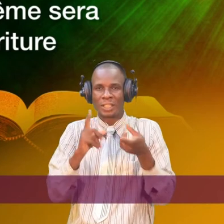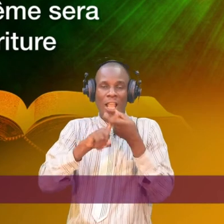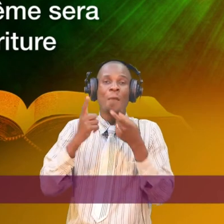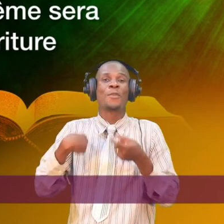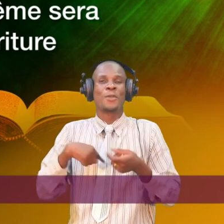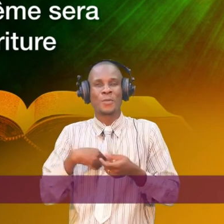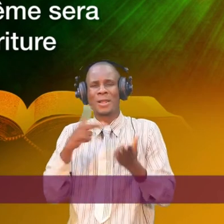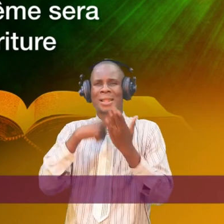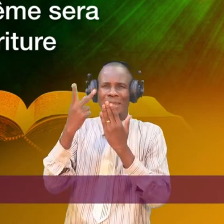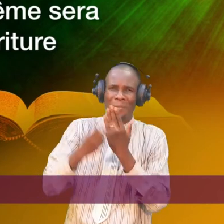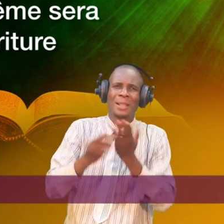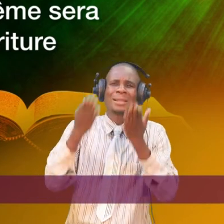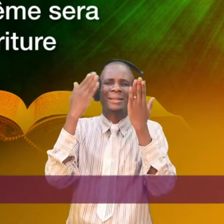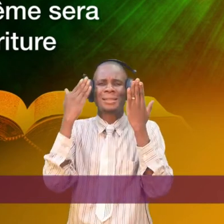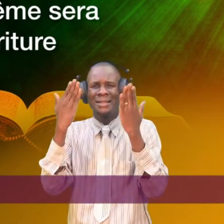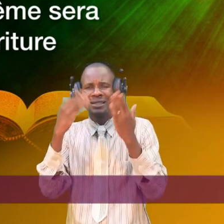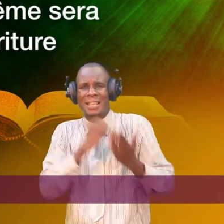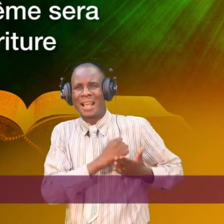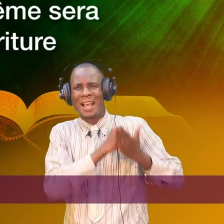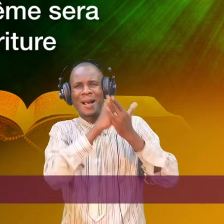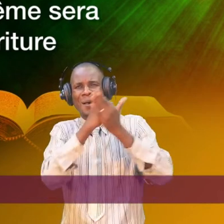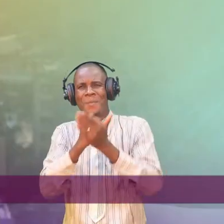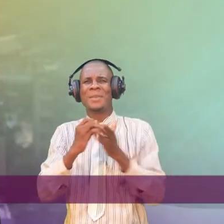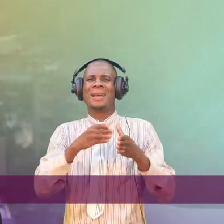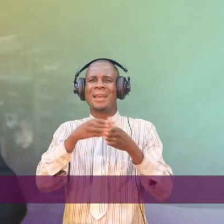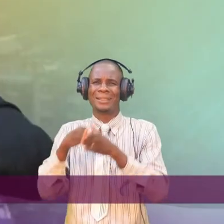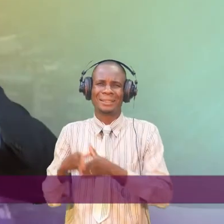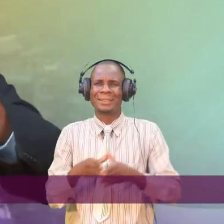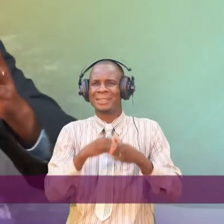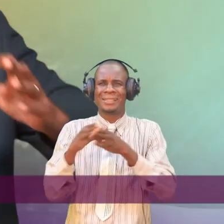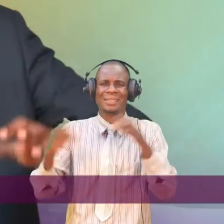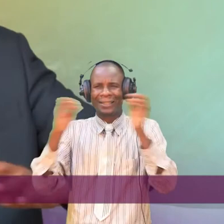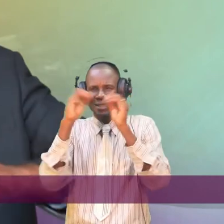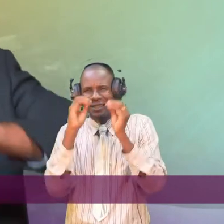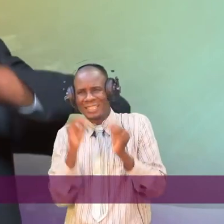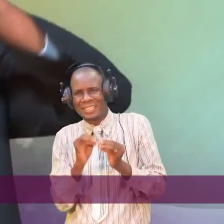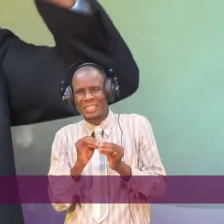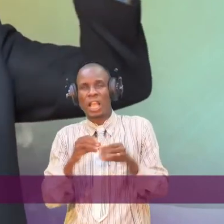hata viingie katika uhuru ya utukufu ya watoto wa Mungu.